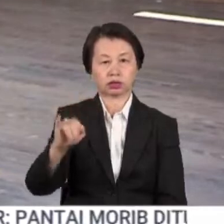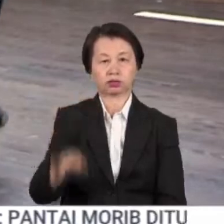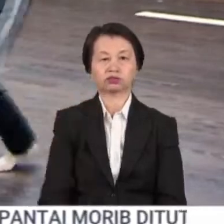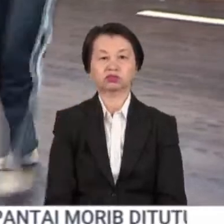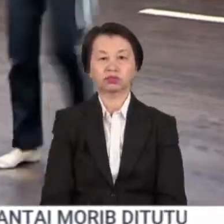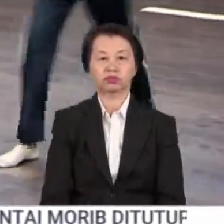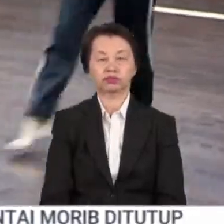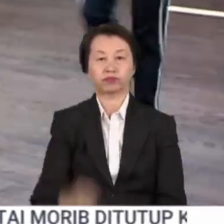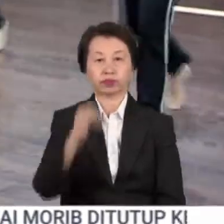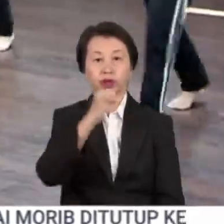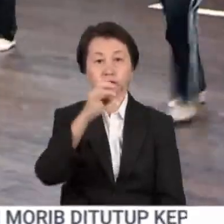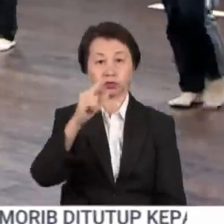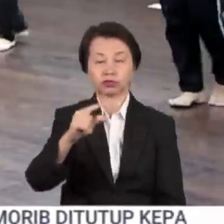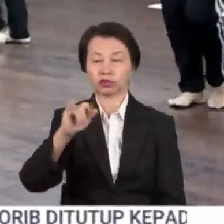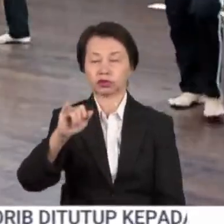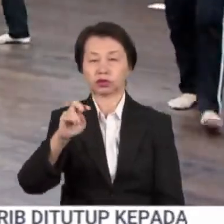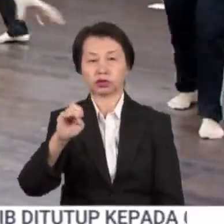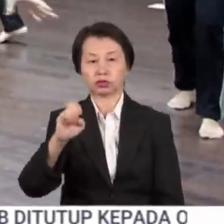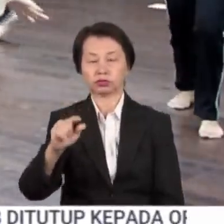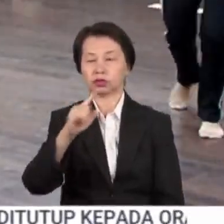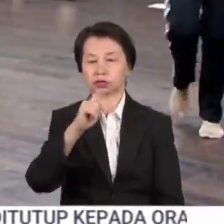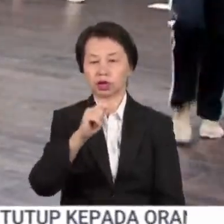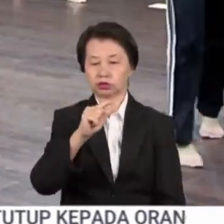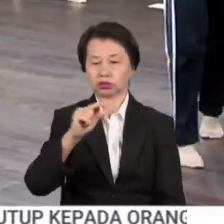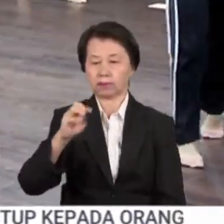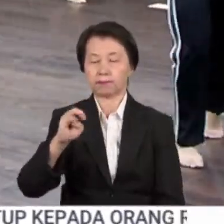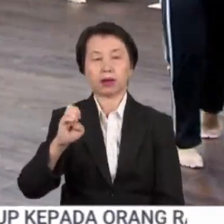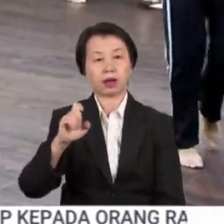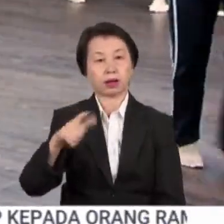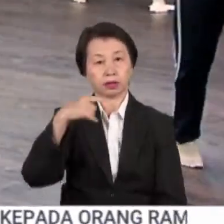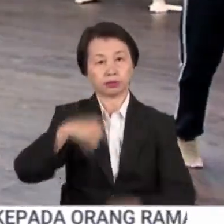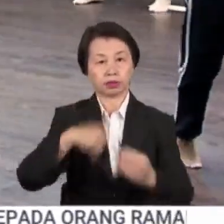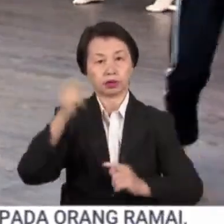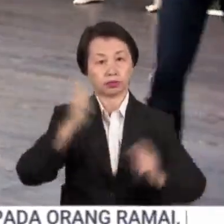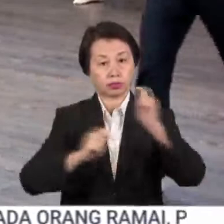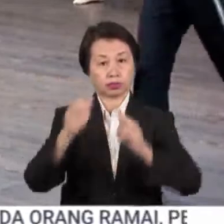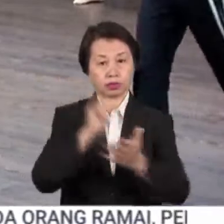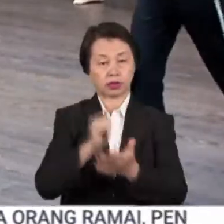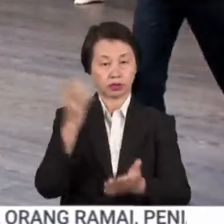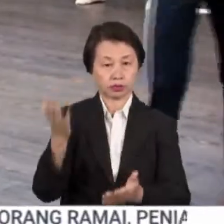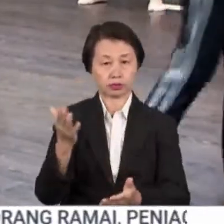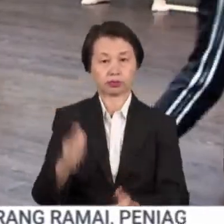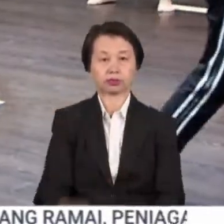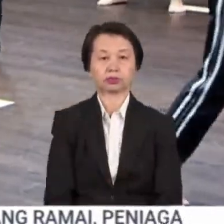Layari Instagram Cik Yah Tanjung Malim untuk maklumat lanjut mengenai teater berkenaan.